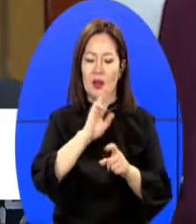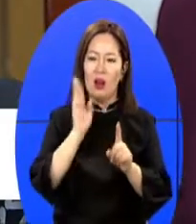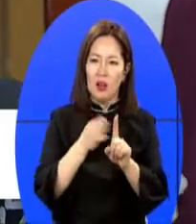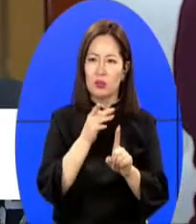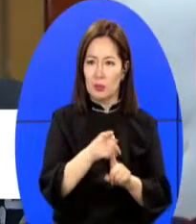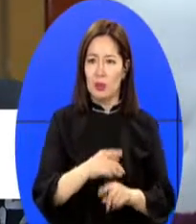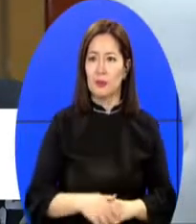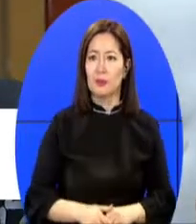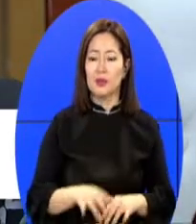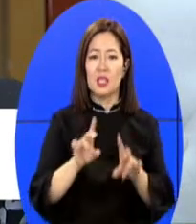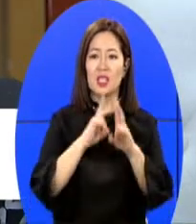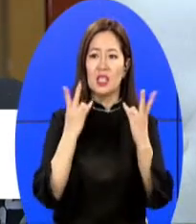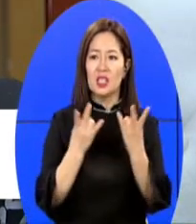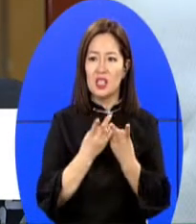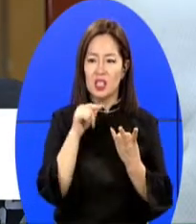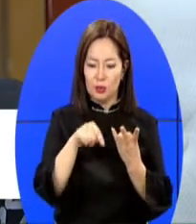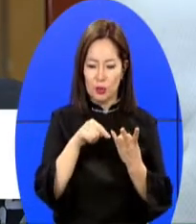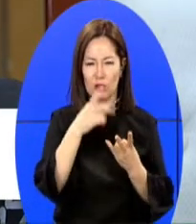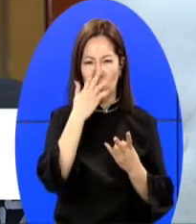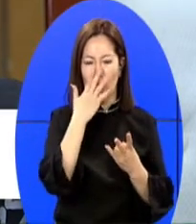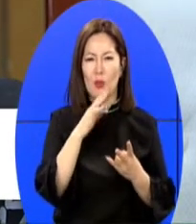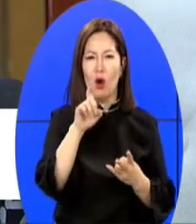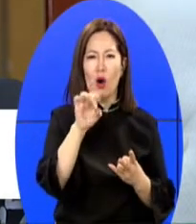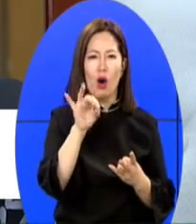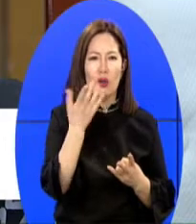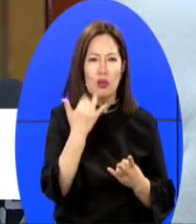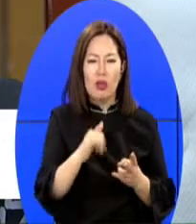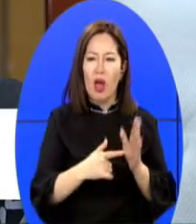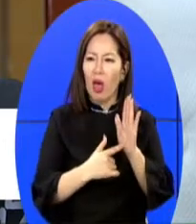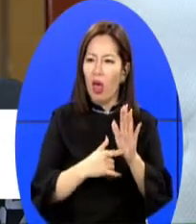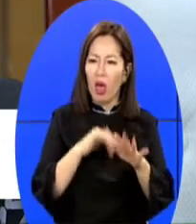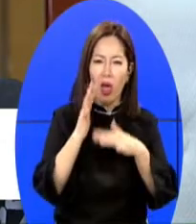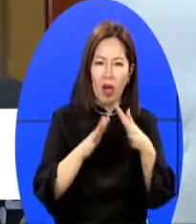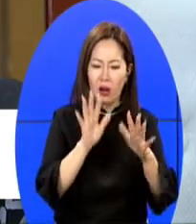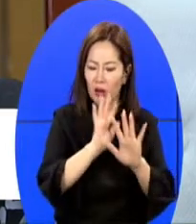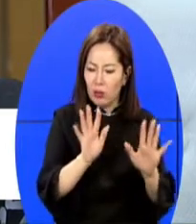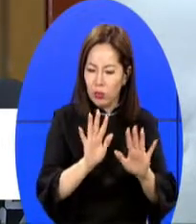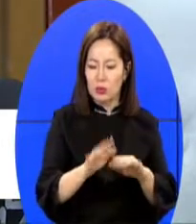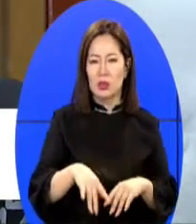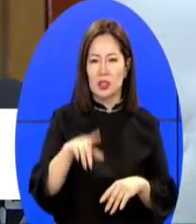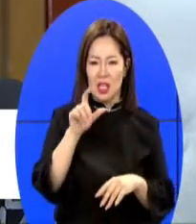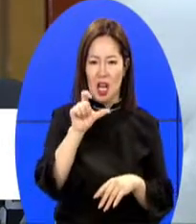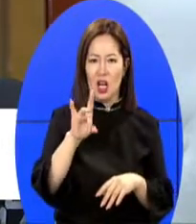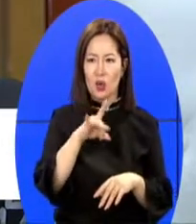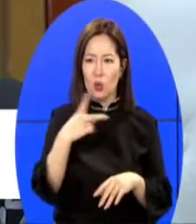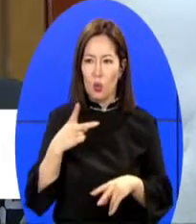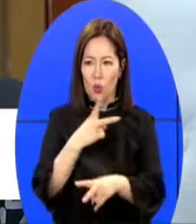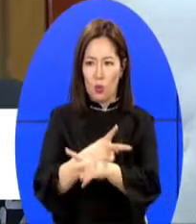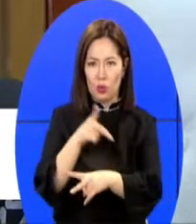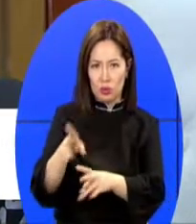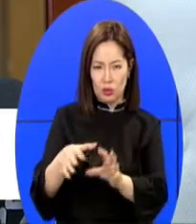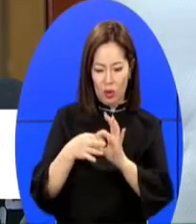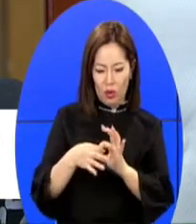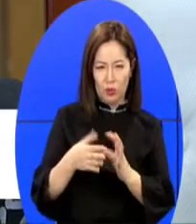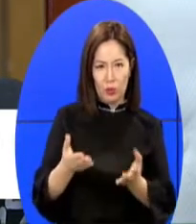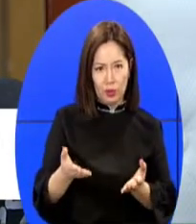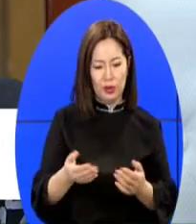хор уршиг тарьж байгаа юм аа. Тийм болохоор энэ зөрчлийн хууль болоод цаашлаад үр дагавраасаа хамаарат эргэн хуулиар ч хүртэл одоо хуульчлагдсан